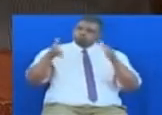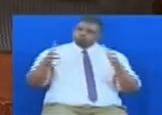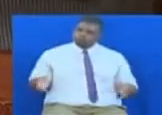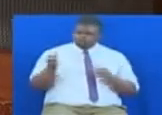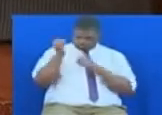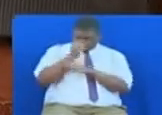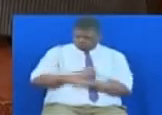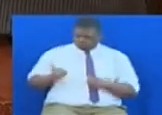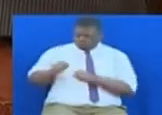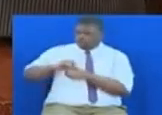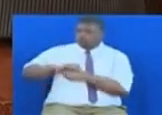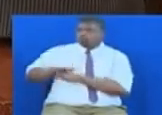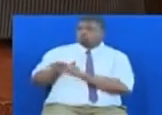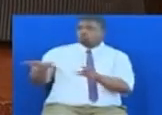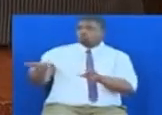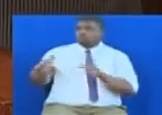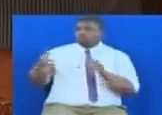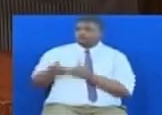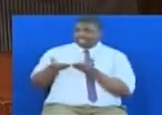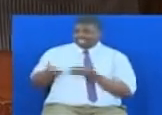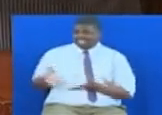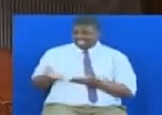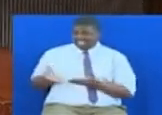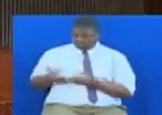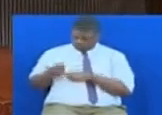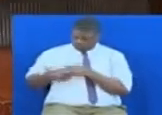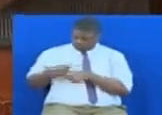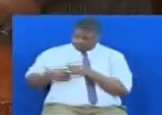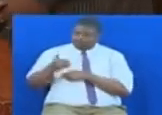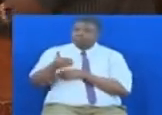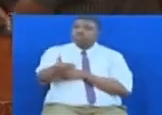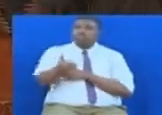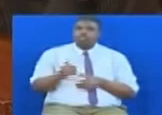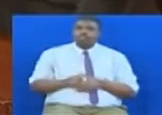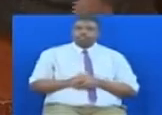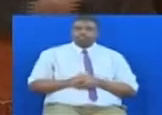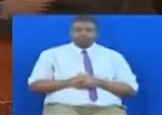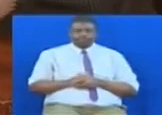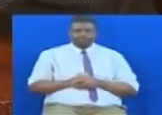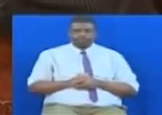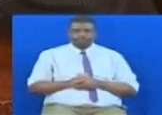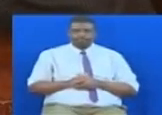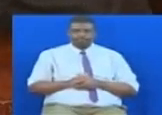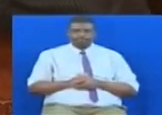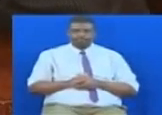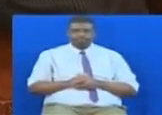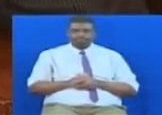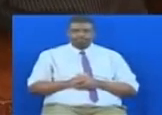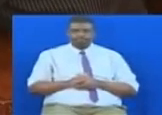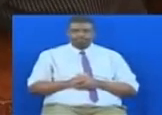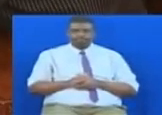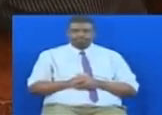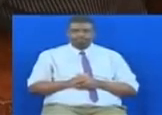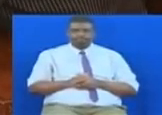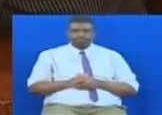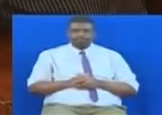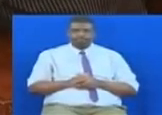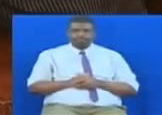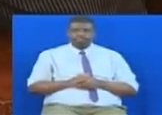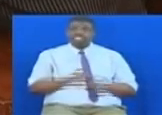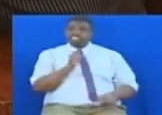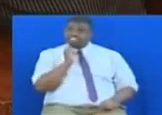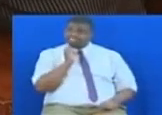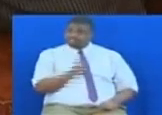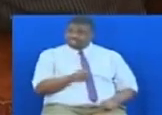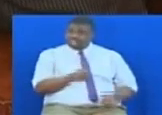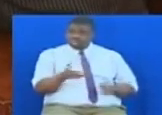corona mpaka sasa hivi tunasonga mbele. Mheshimiwa Spika, kuhusu jambo lililojitokeza, mimi sitaki kusema sana